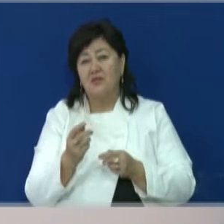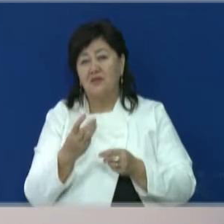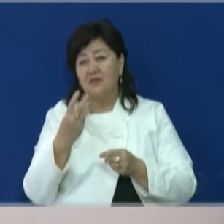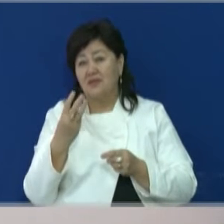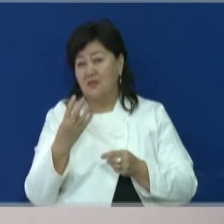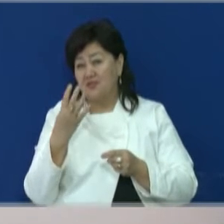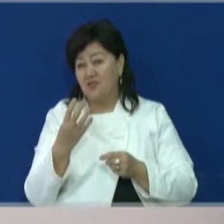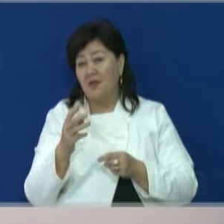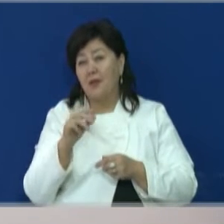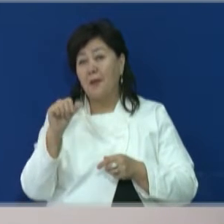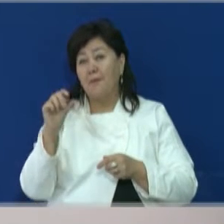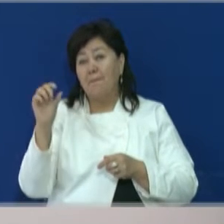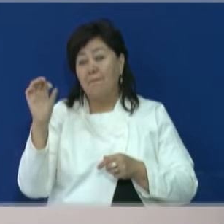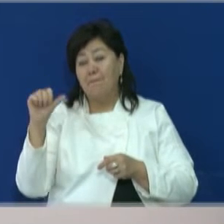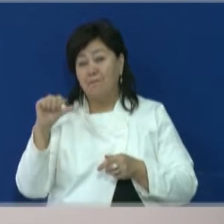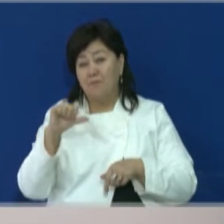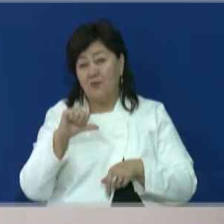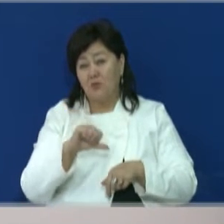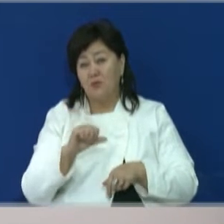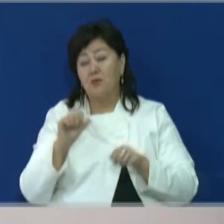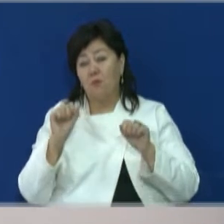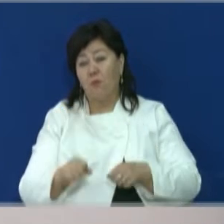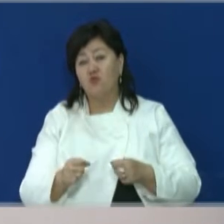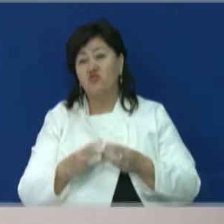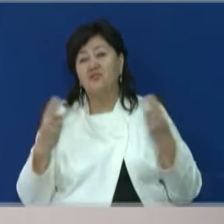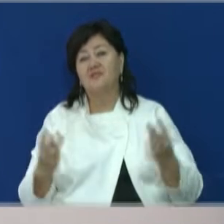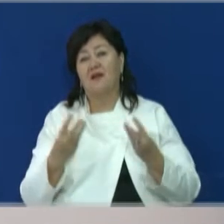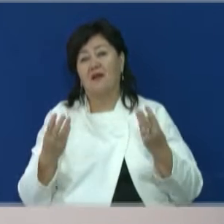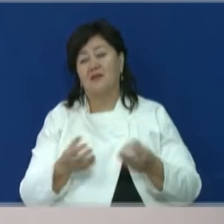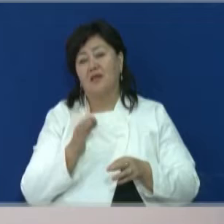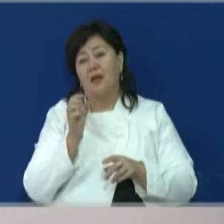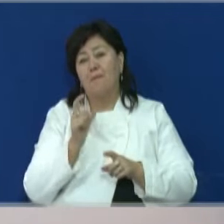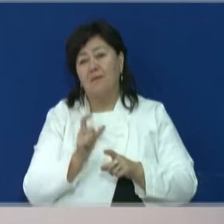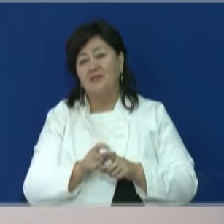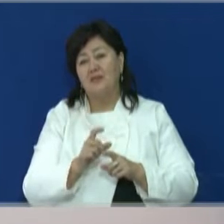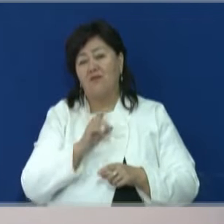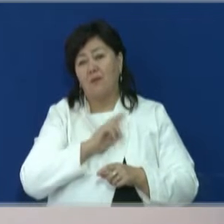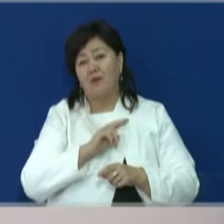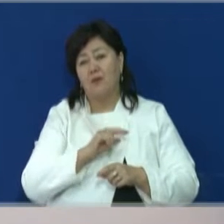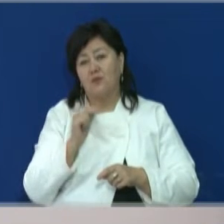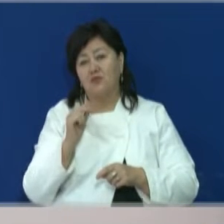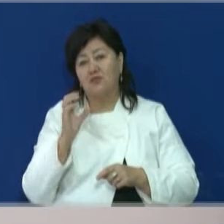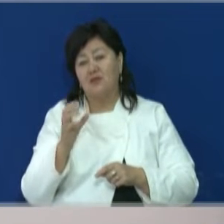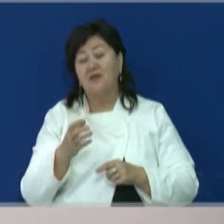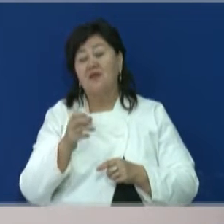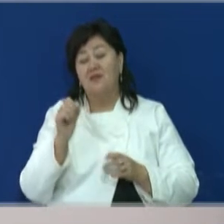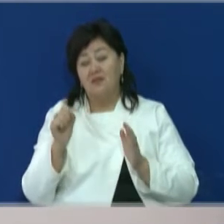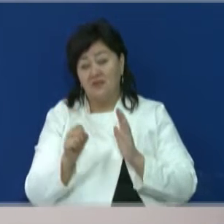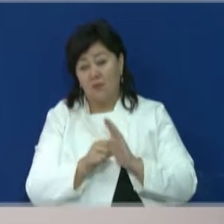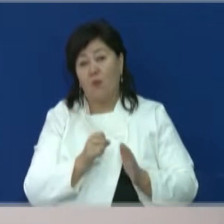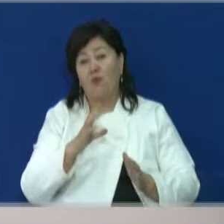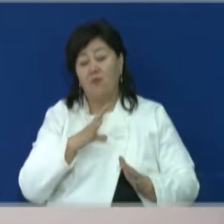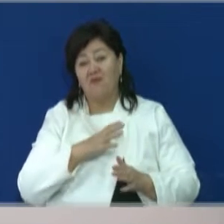ішінде жанып кетуі мүмкін. Төтенше жағдайлар департаменті мамандарының сөзінше, автокөліктегі өрт қыс кезінде де орын алып